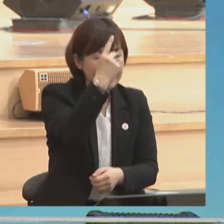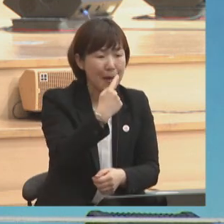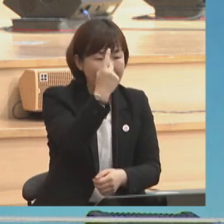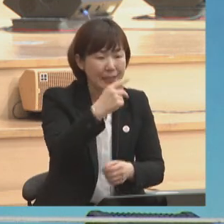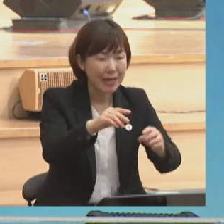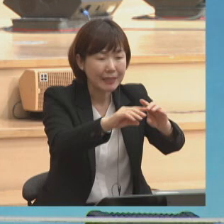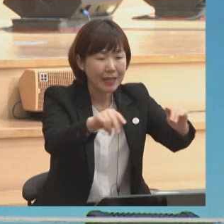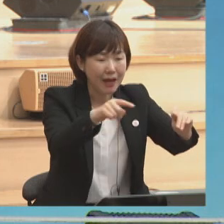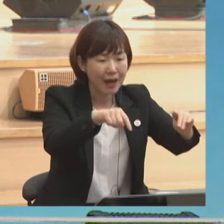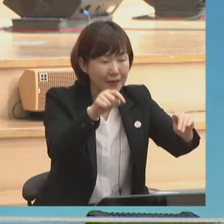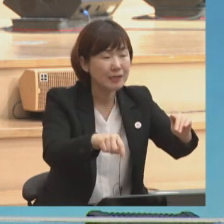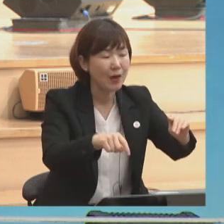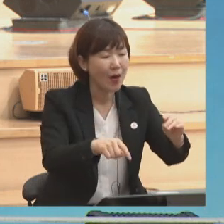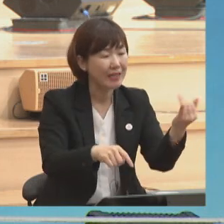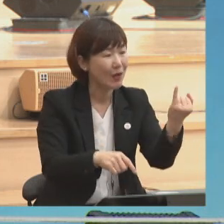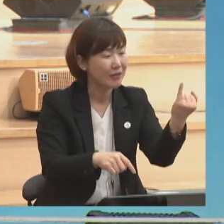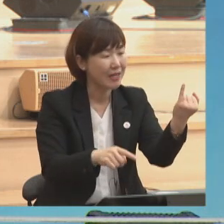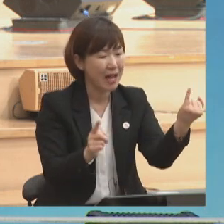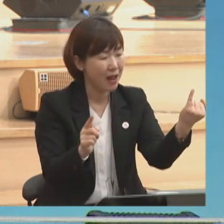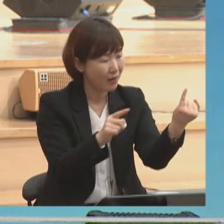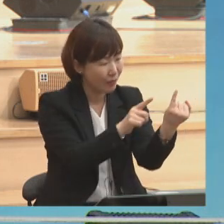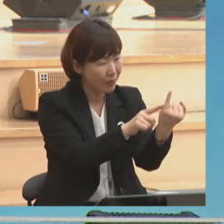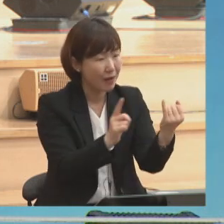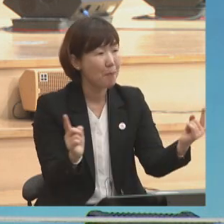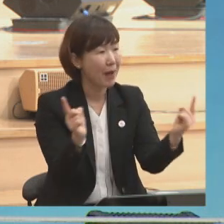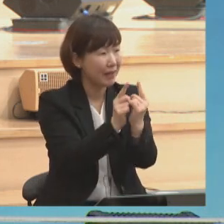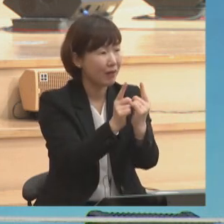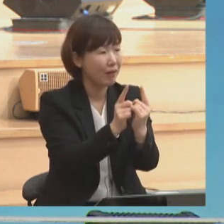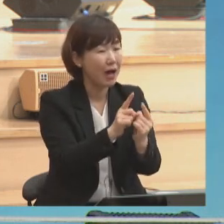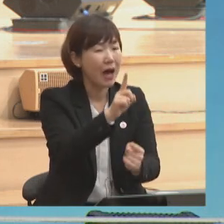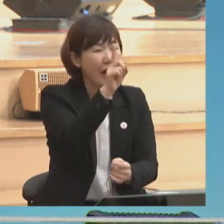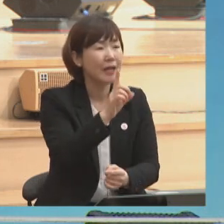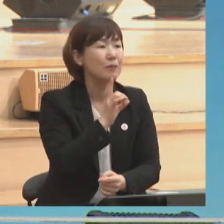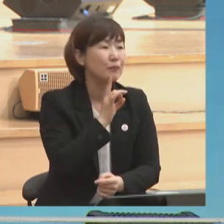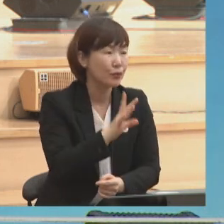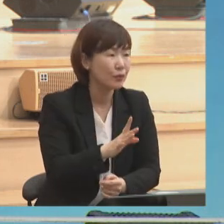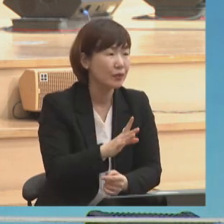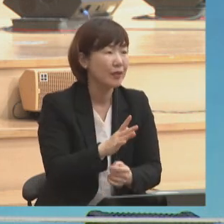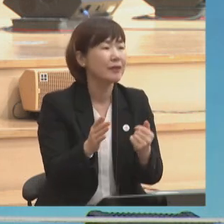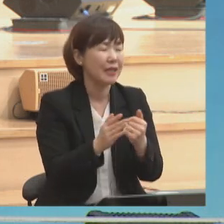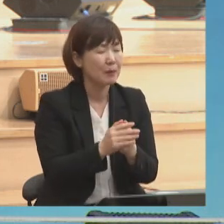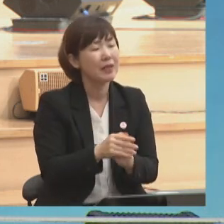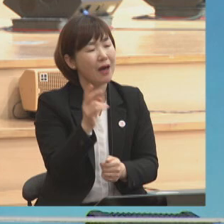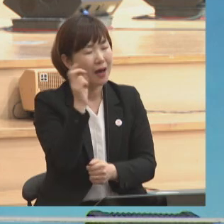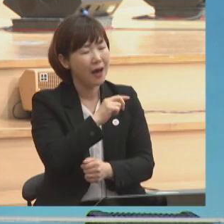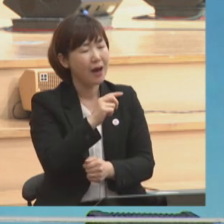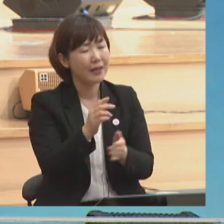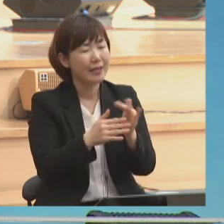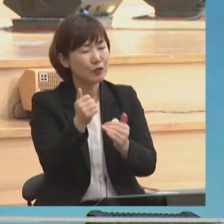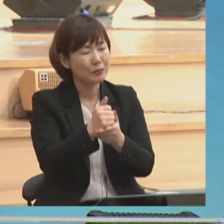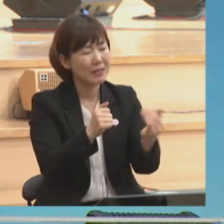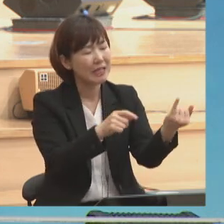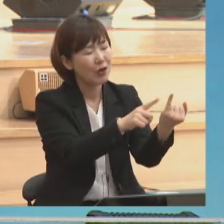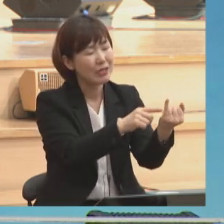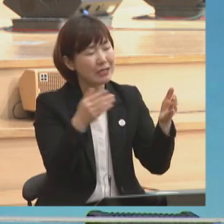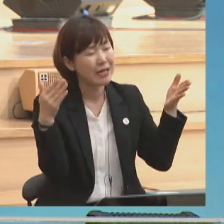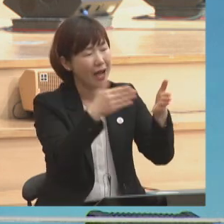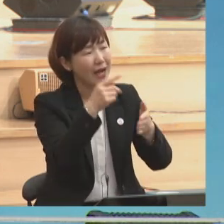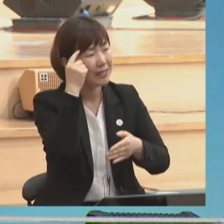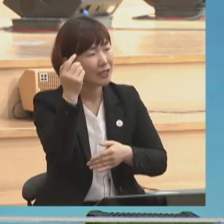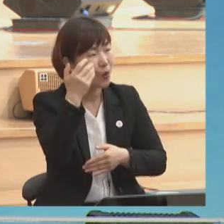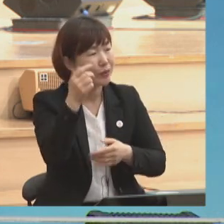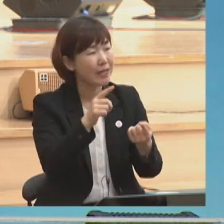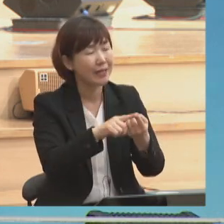땅에서 우물가에서 이 여인을 만난 게, 이게 예수님의 한 영혼을 향한 주님의 의도인